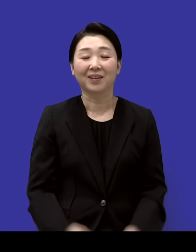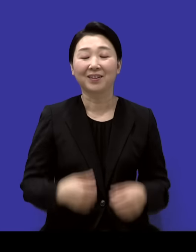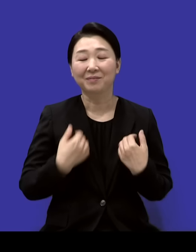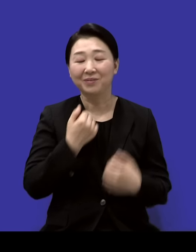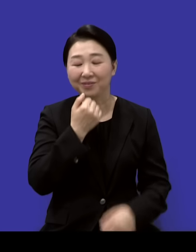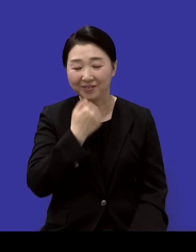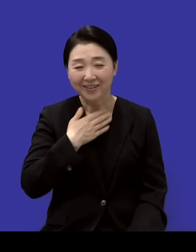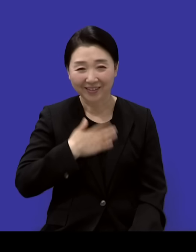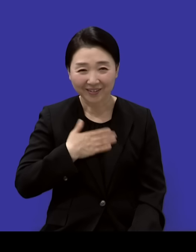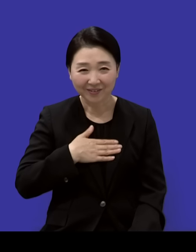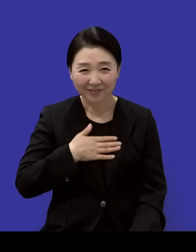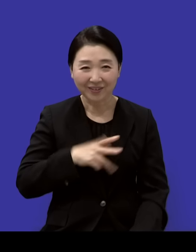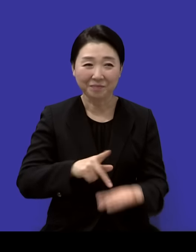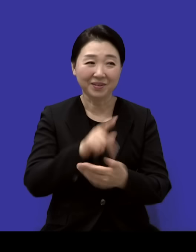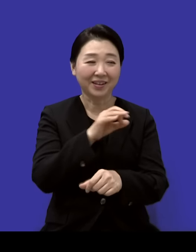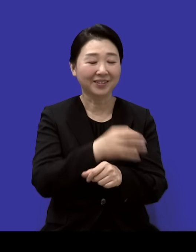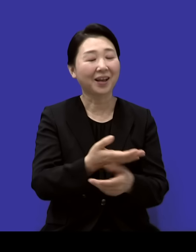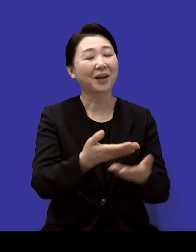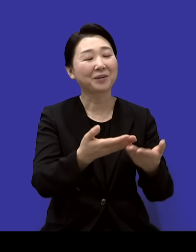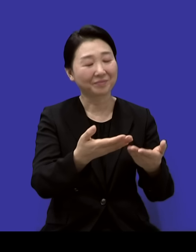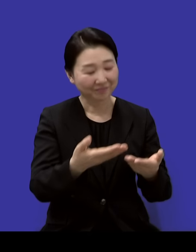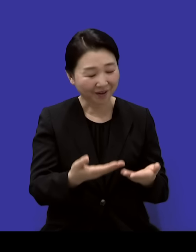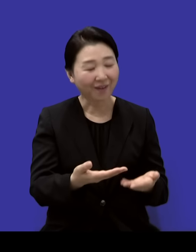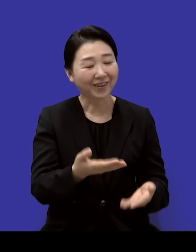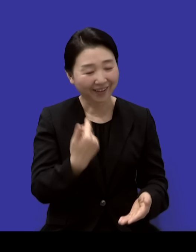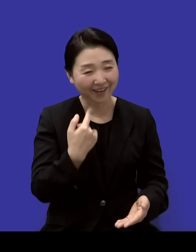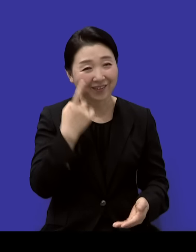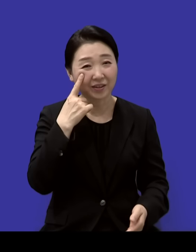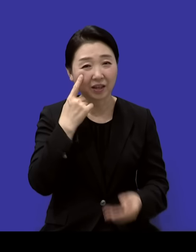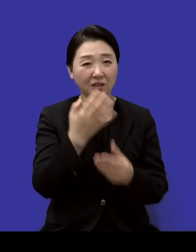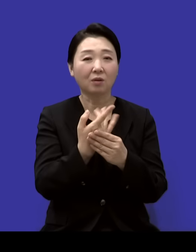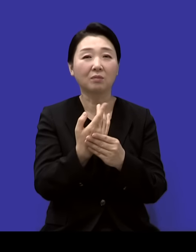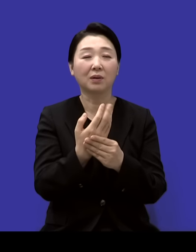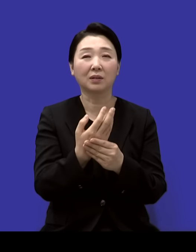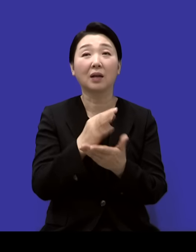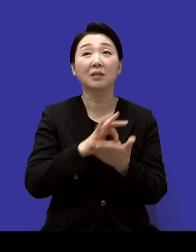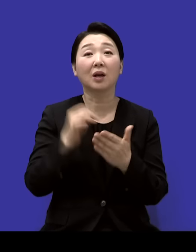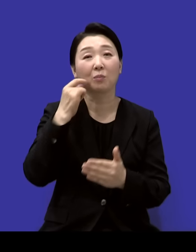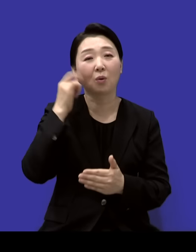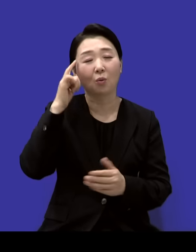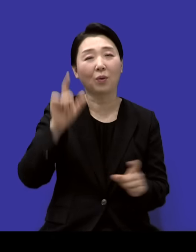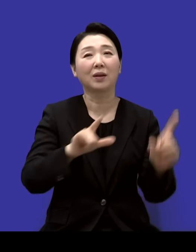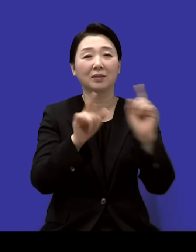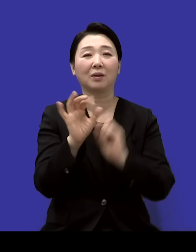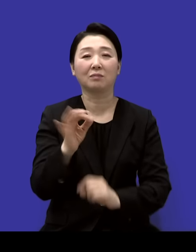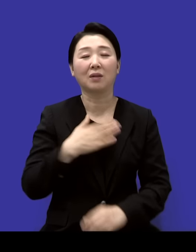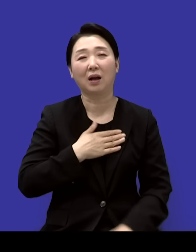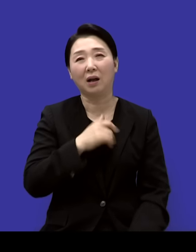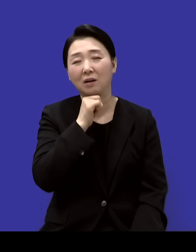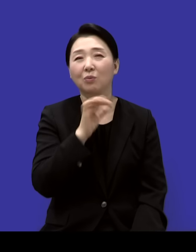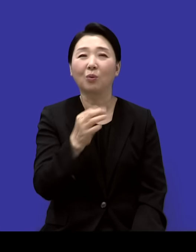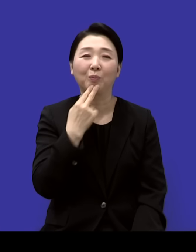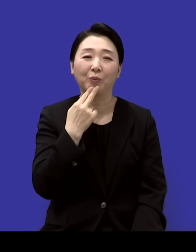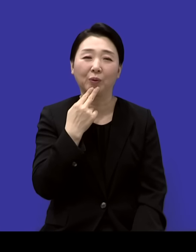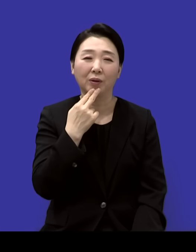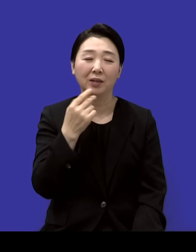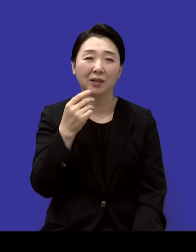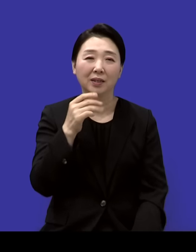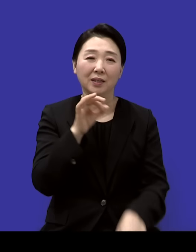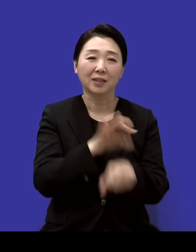웃으면서 알겠습니다. 피자 사 먹을게요. 그랬는데 제가 또 현금을 받으면 못 씁니다. 생활비에 보태야죠. 돈이 없으니까. 그래서 못 사 먹고